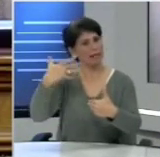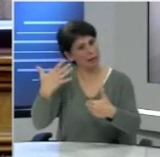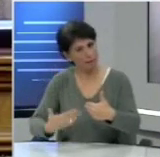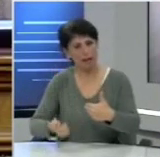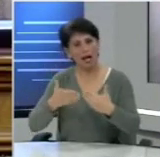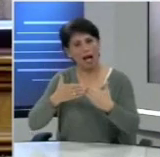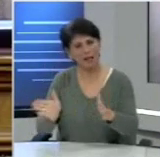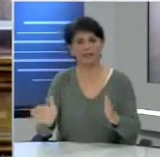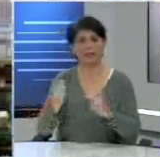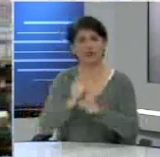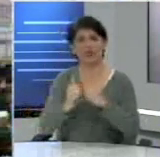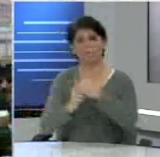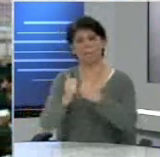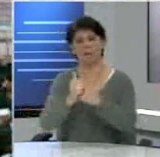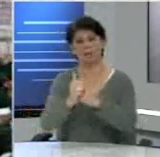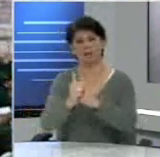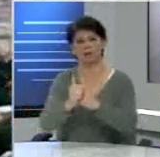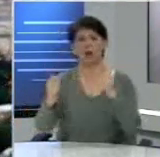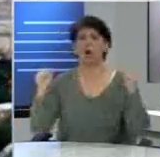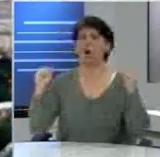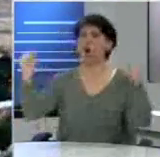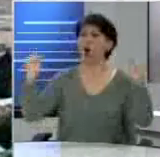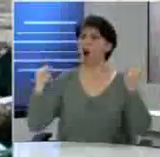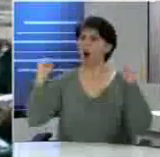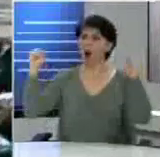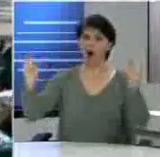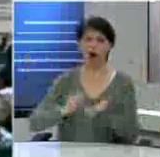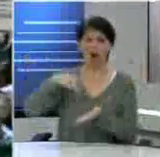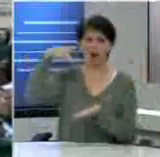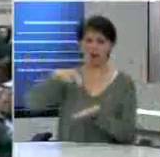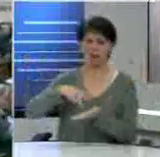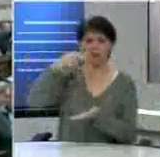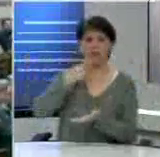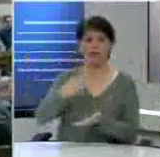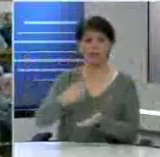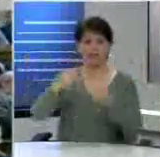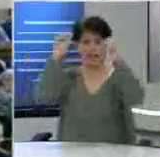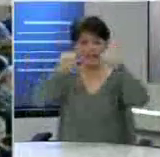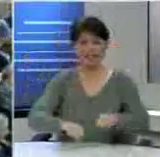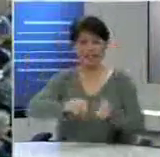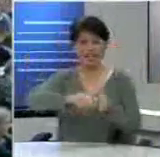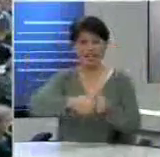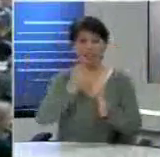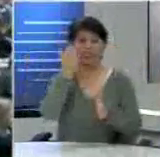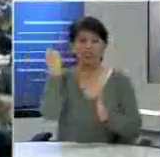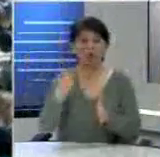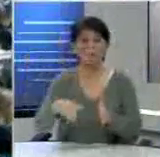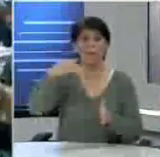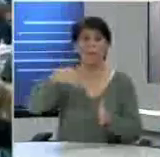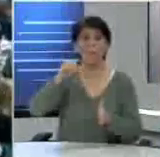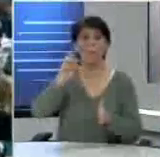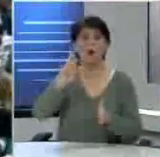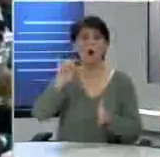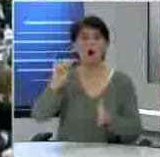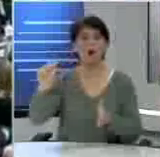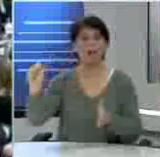υπάρχουσες ανοιχτές δομές. Και πανηγυρίζανε. Κλείνει η ντροπή της Μόριας, μας έλεγαν. Της Μόριας που την παρέλαβαν